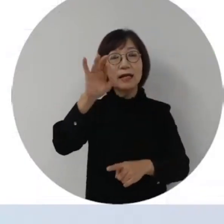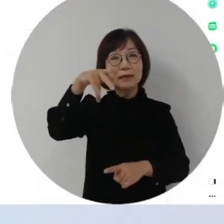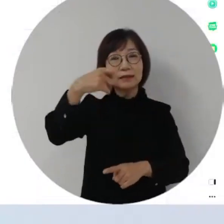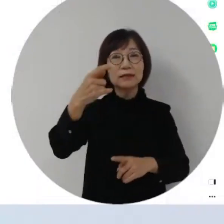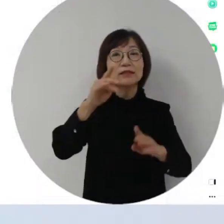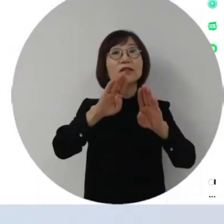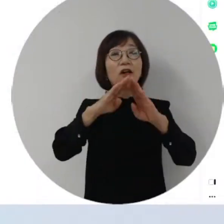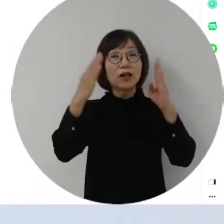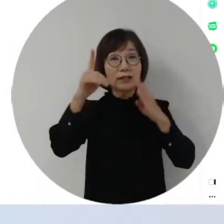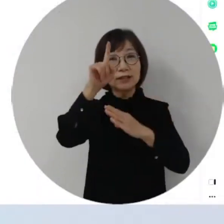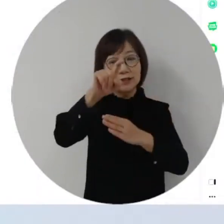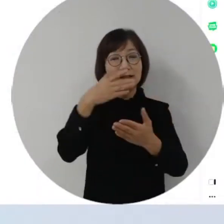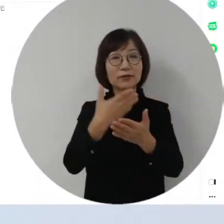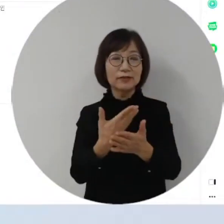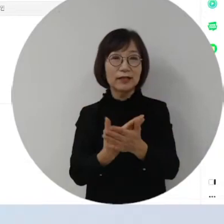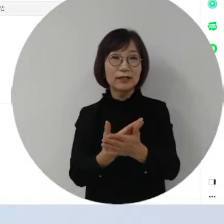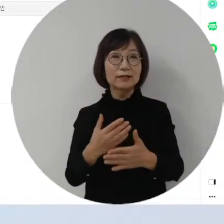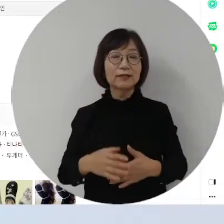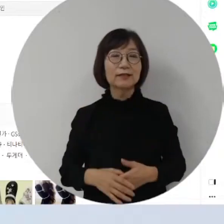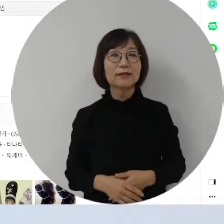클릭.